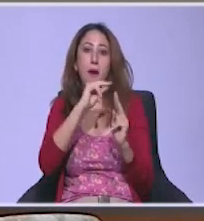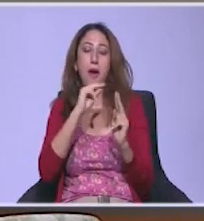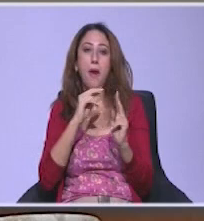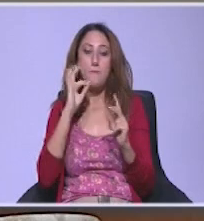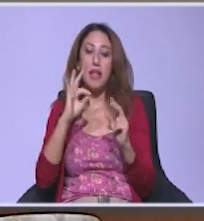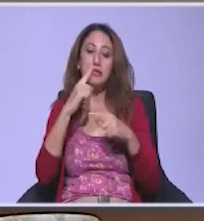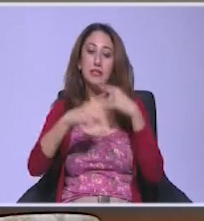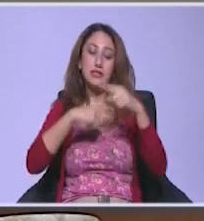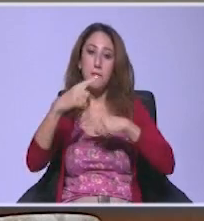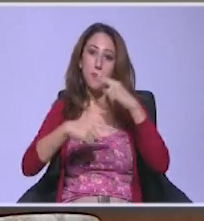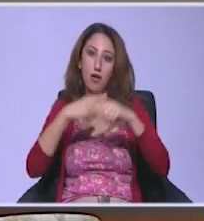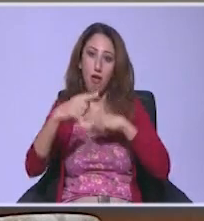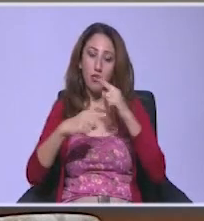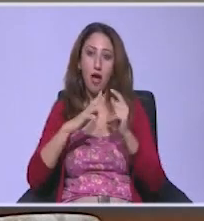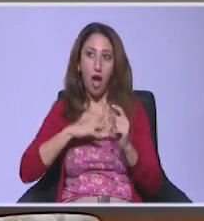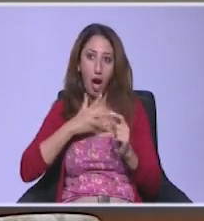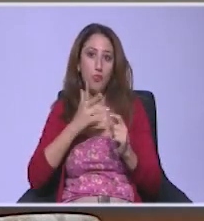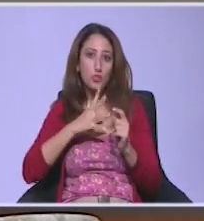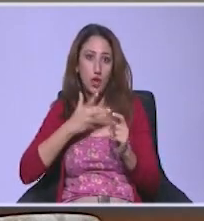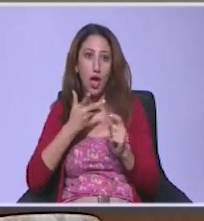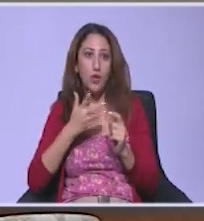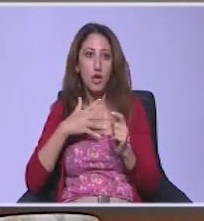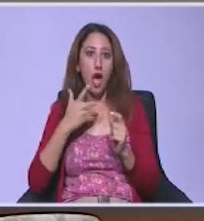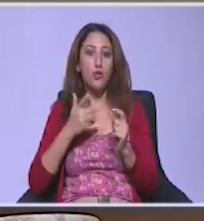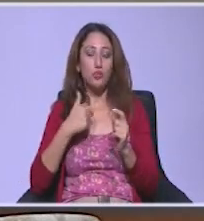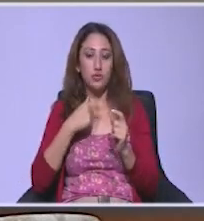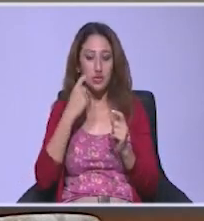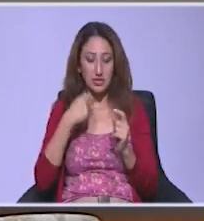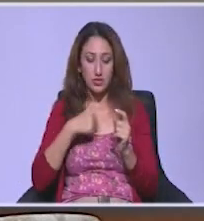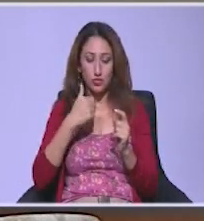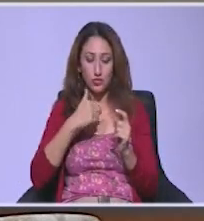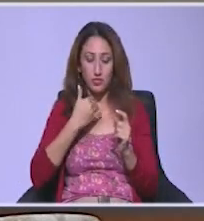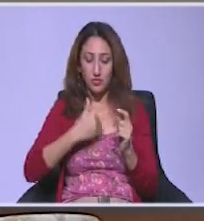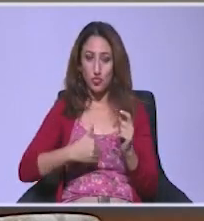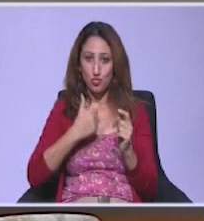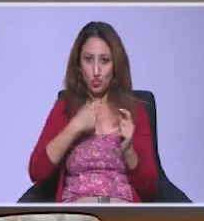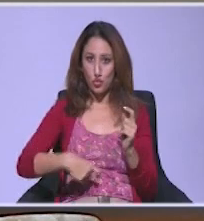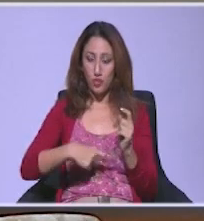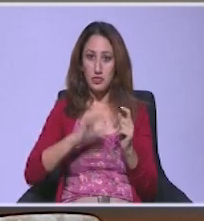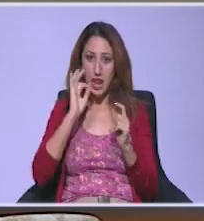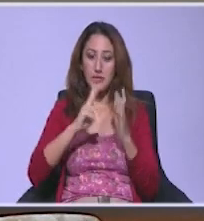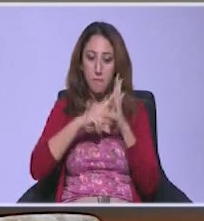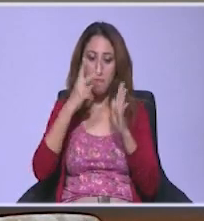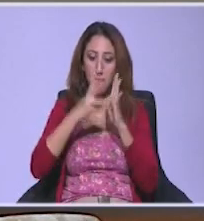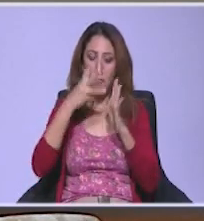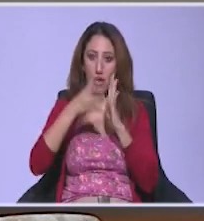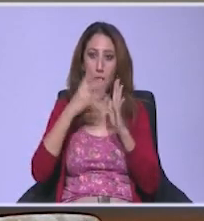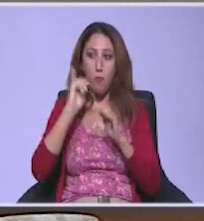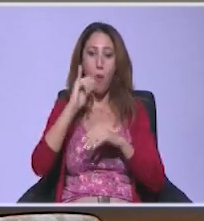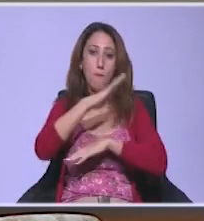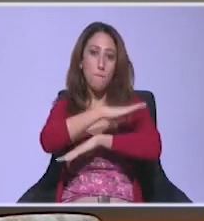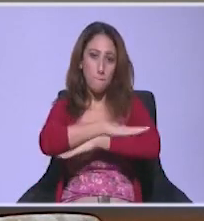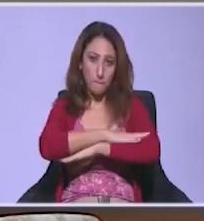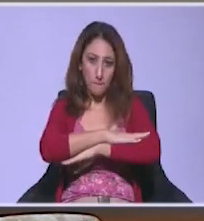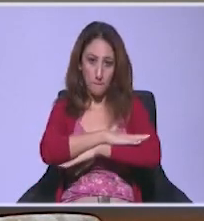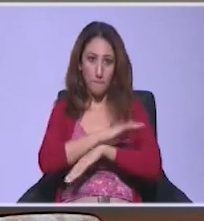الاستمرار والرغبة في تحقيق ذاته، ومرة تانية وتالتة وعشرة. بالأخلاق